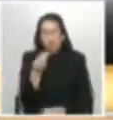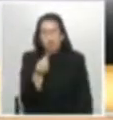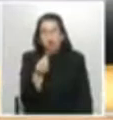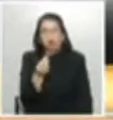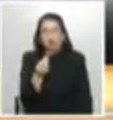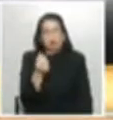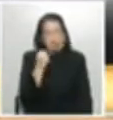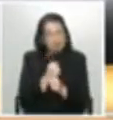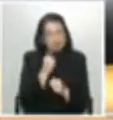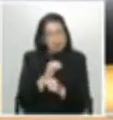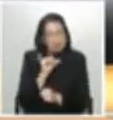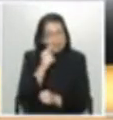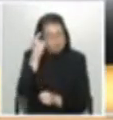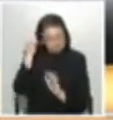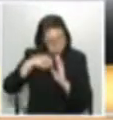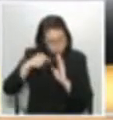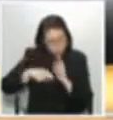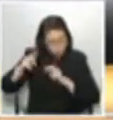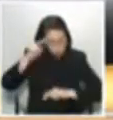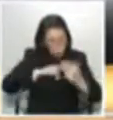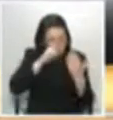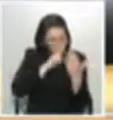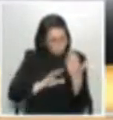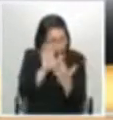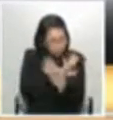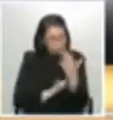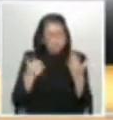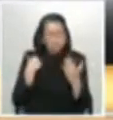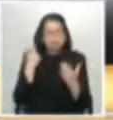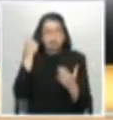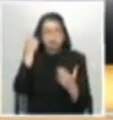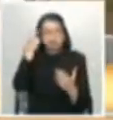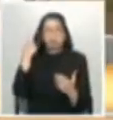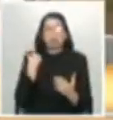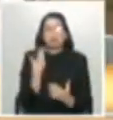มีนโยบายที่จะซ่อมแซมดูแลทั่วประเทศอย่างไรขอบพระคุณครับ ขอบคุณนะครับเช่น